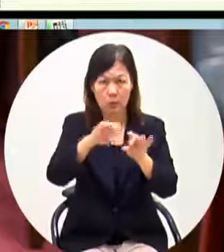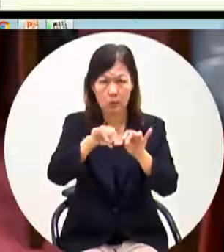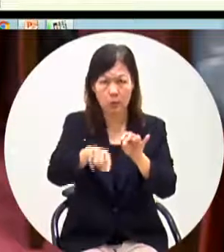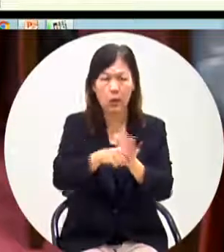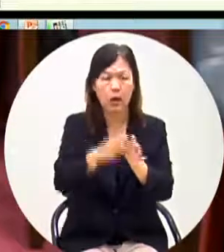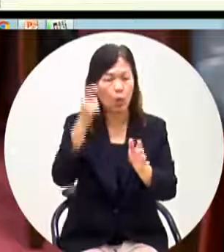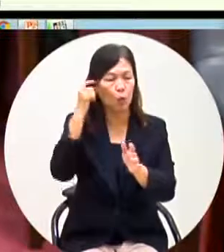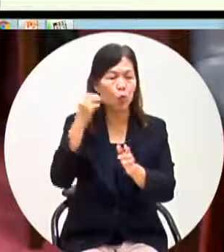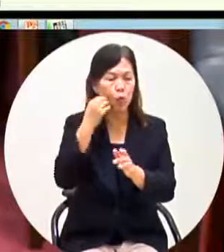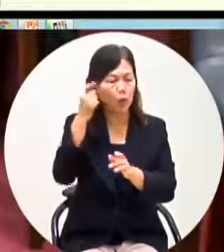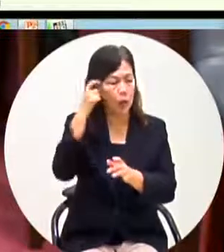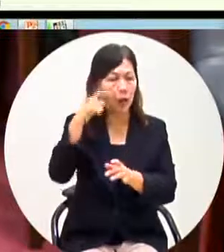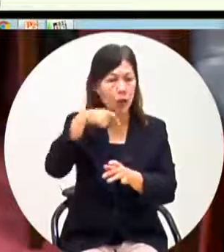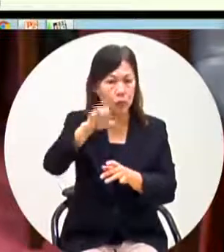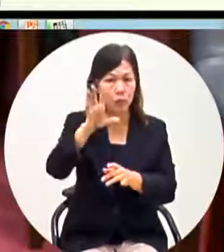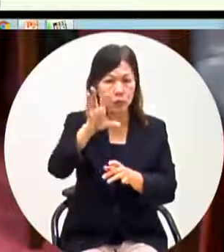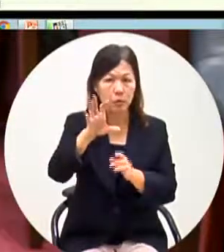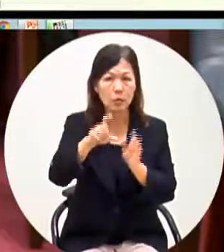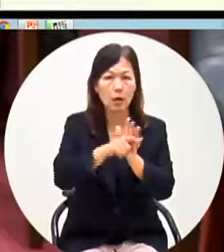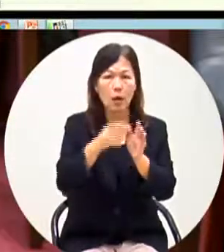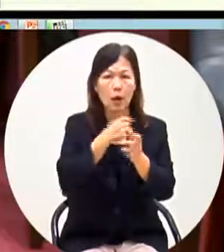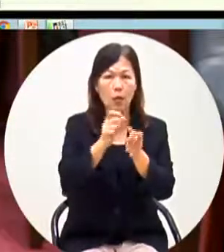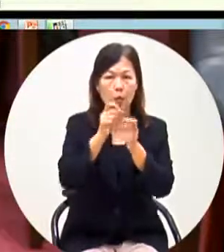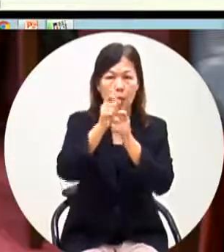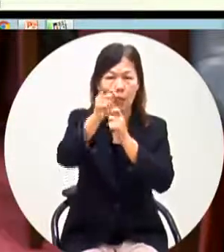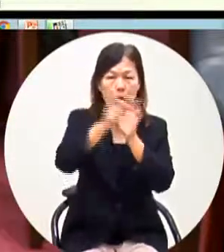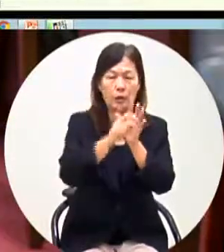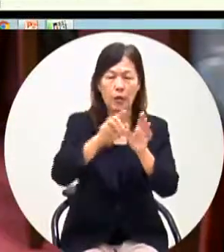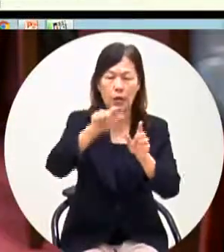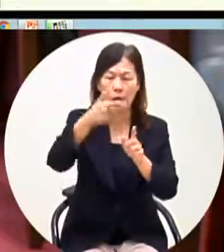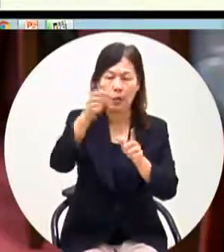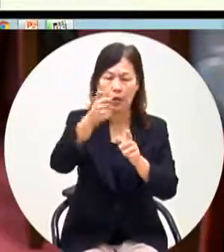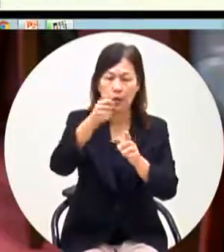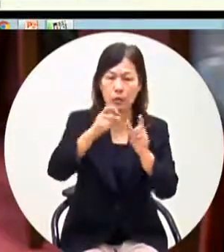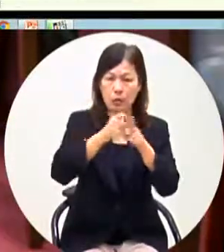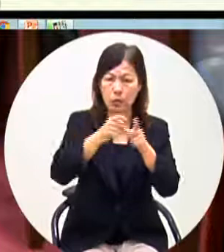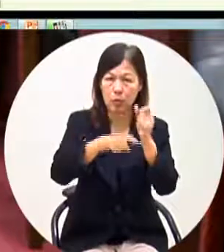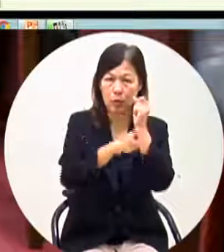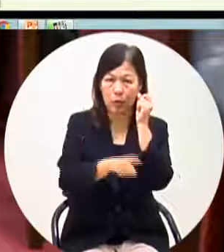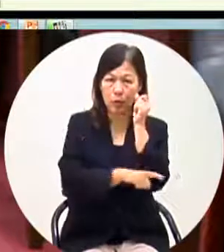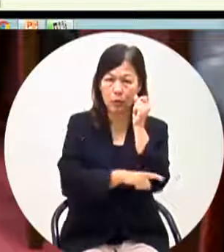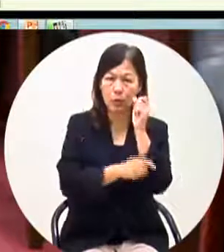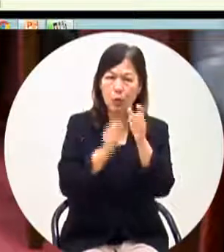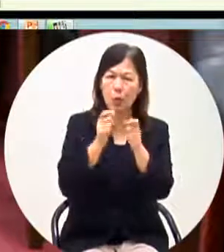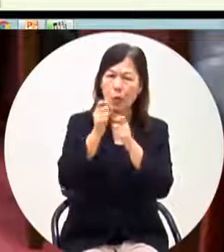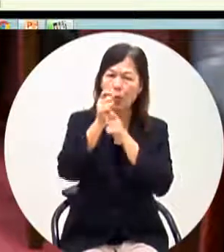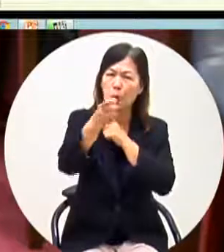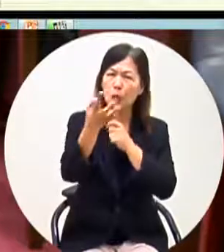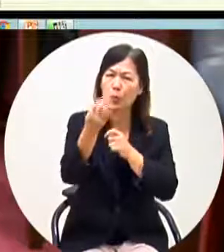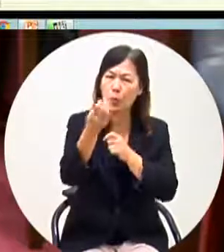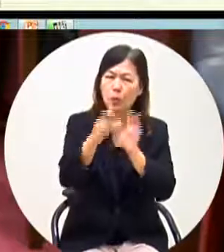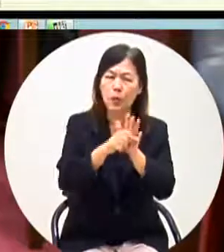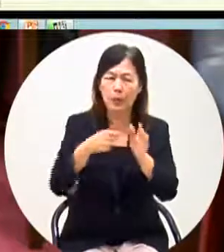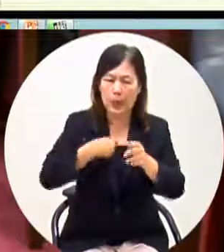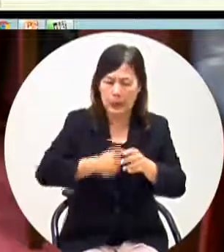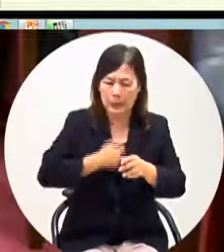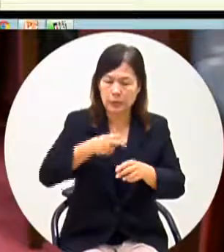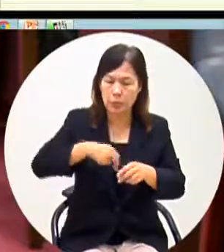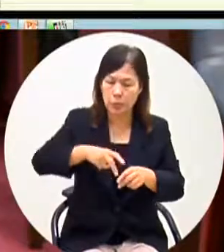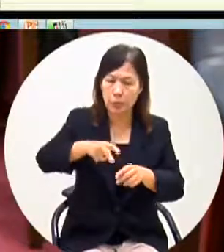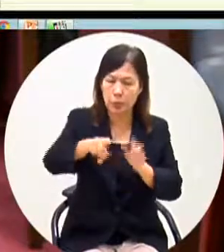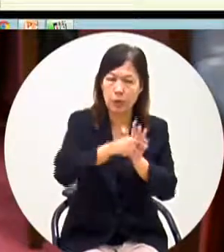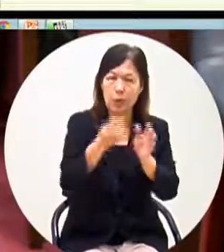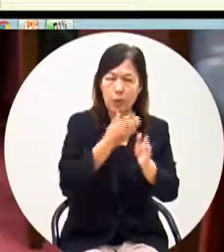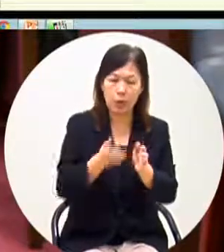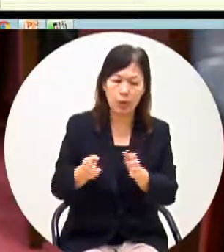距离650公尺。650公尺到底有多远？我们实际走一趟，不但得经过蜿蜒的道路，还得通过